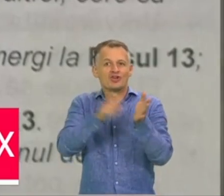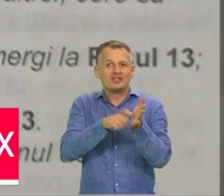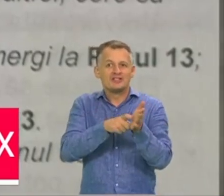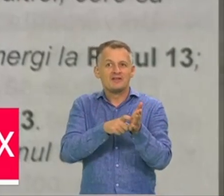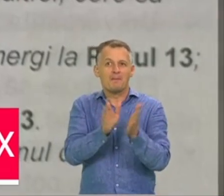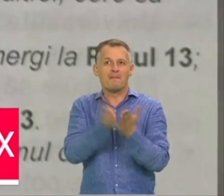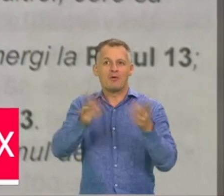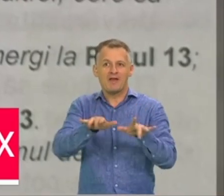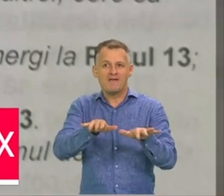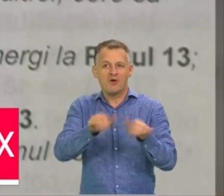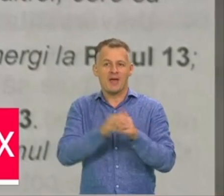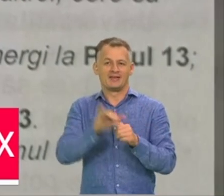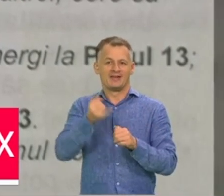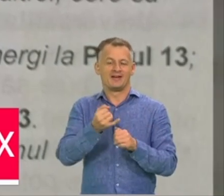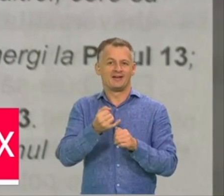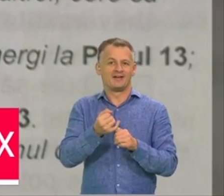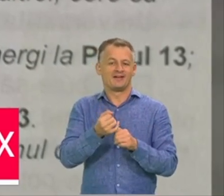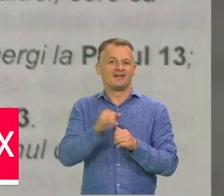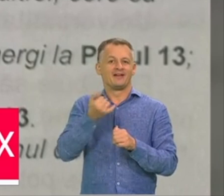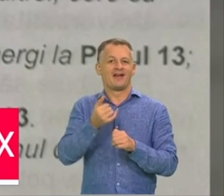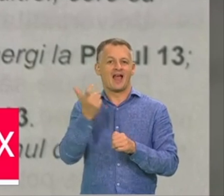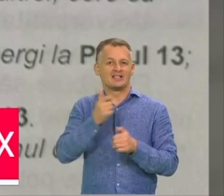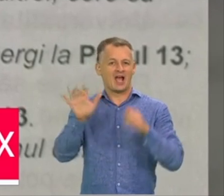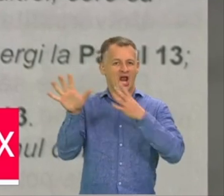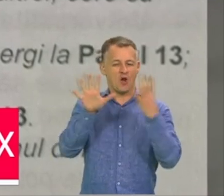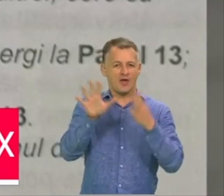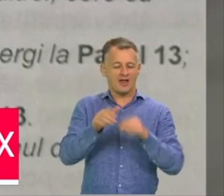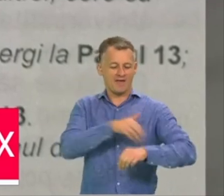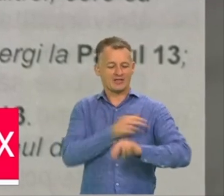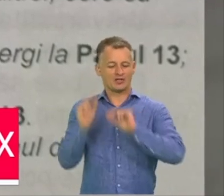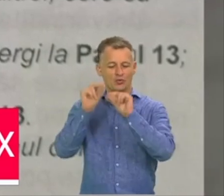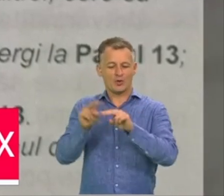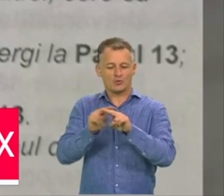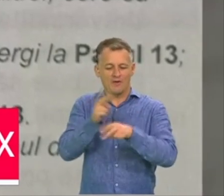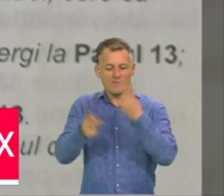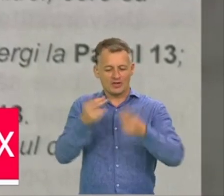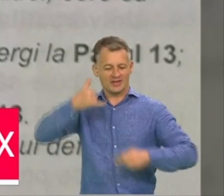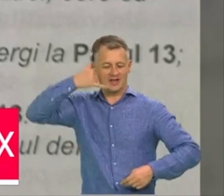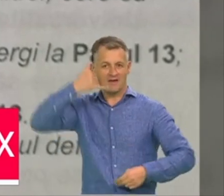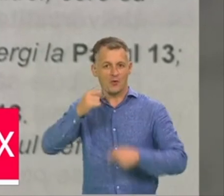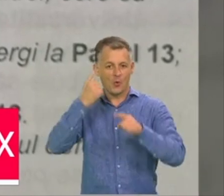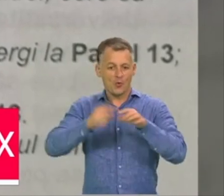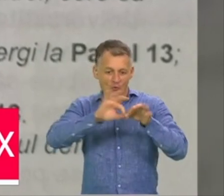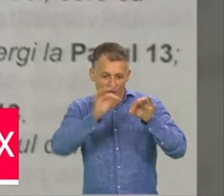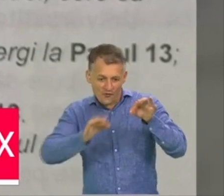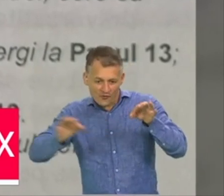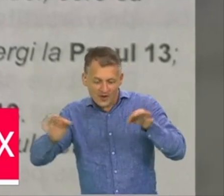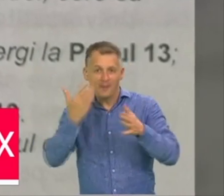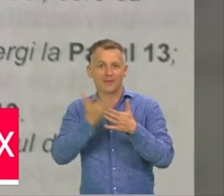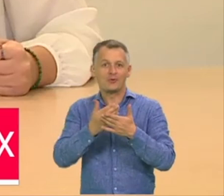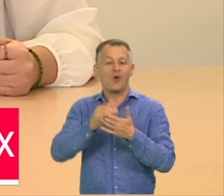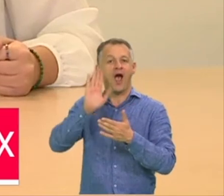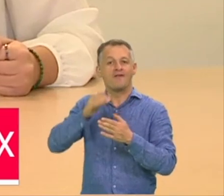clasa a noua. Elevii sunt îndrumați în câțiva pași cum să folosească telefonul fix, cu fir, pentru a putea purta o